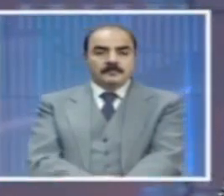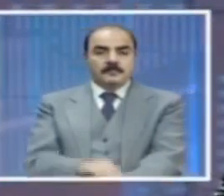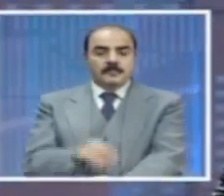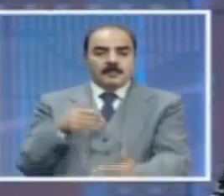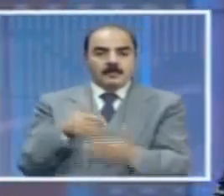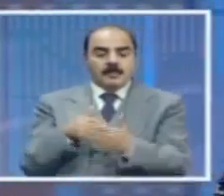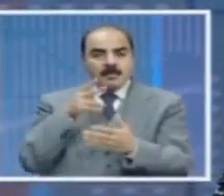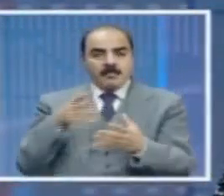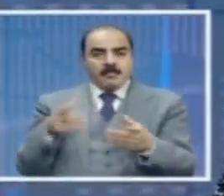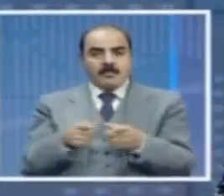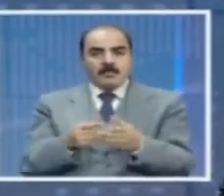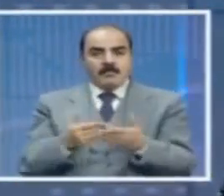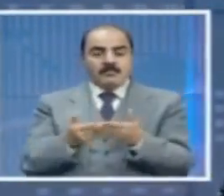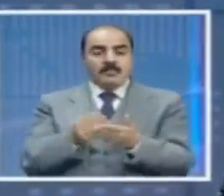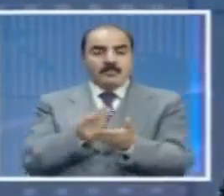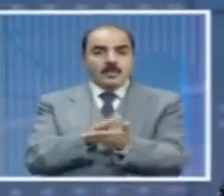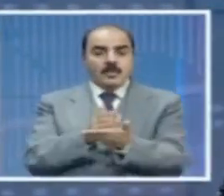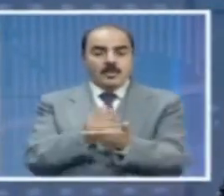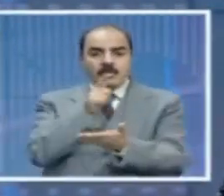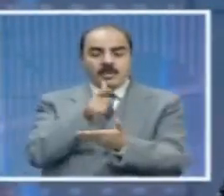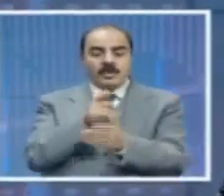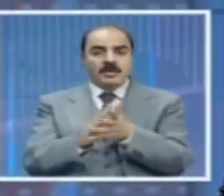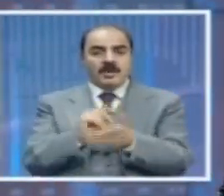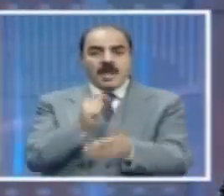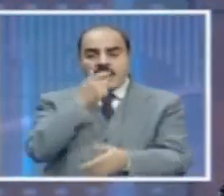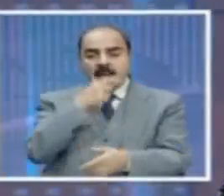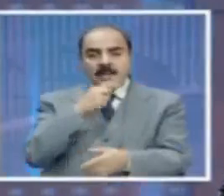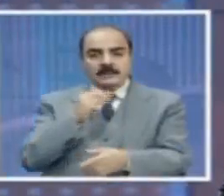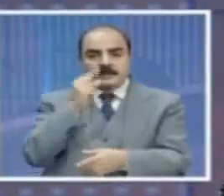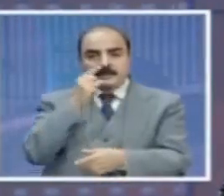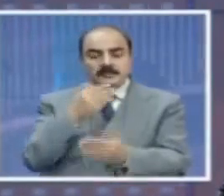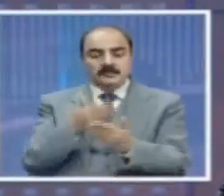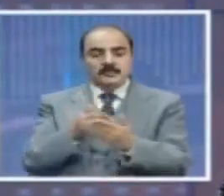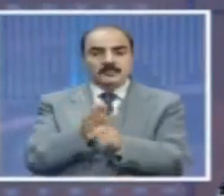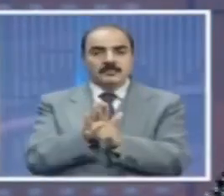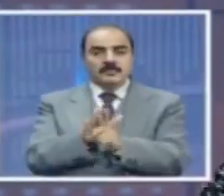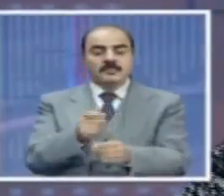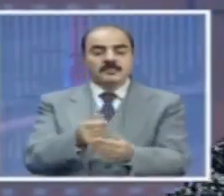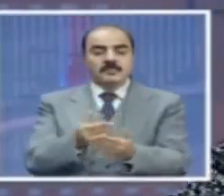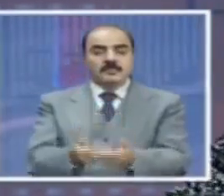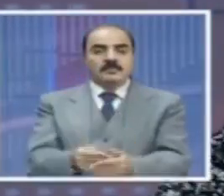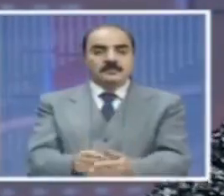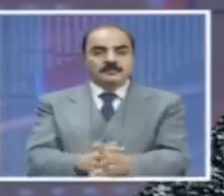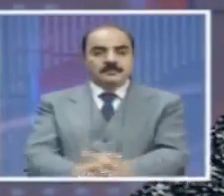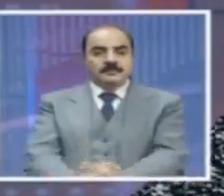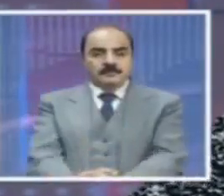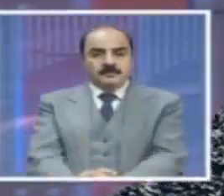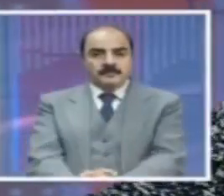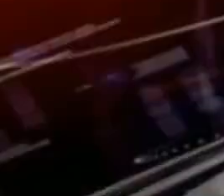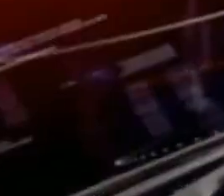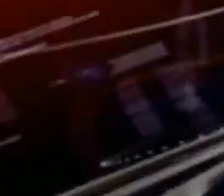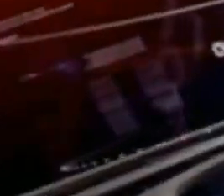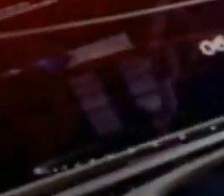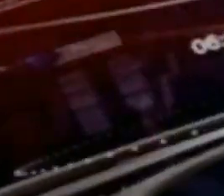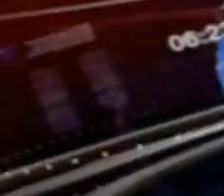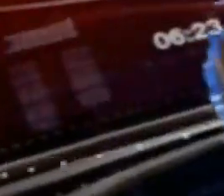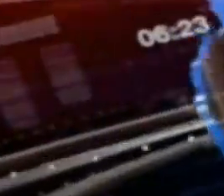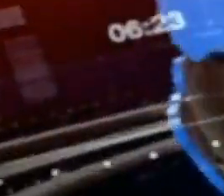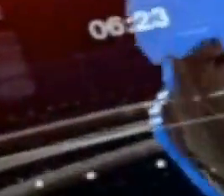ختام الموجز، صاحبكم في لغات الإشارة الزميل علاء الدين السيد. شكرا طيب المتابعة وإلى اللقاء.